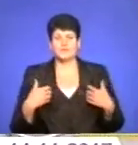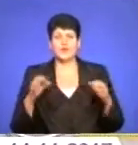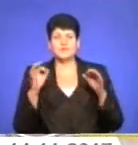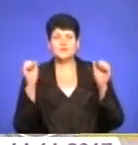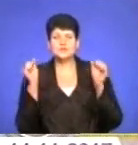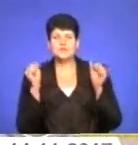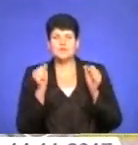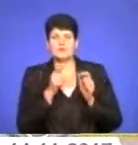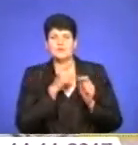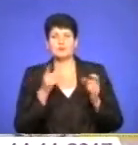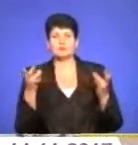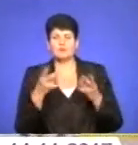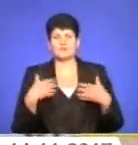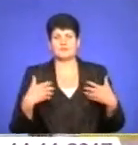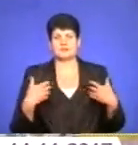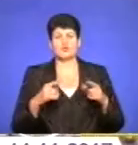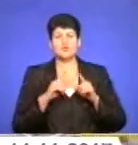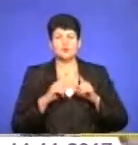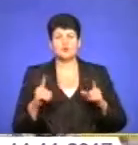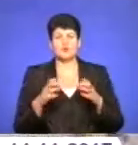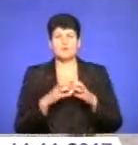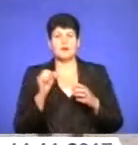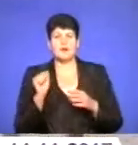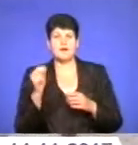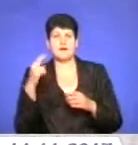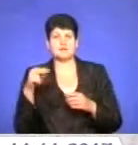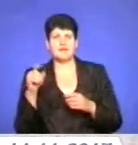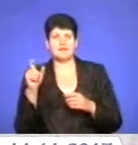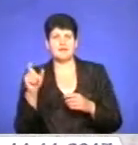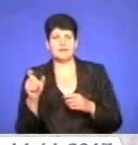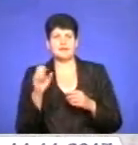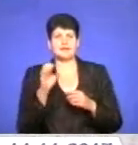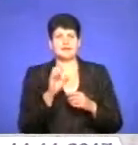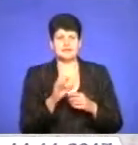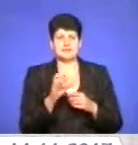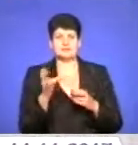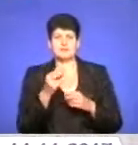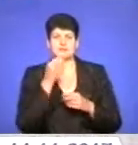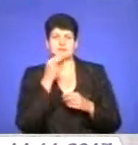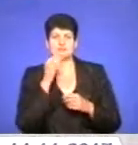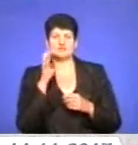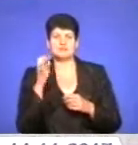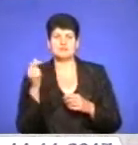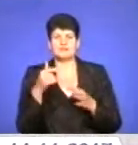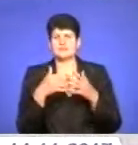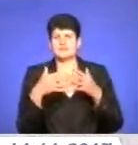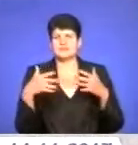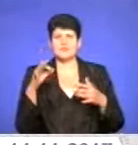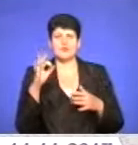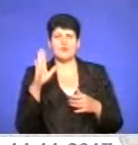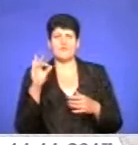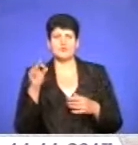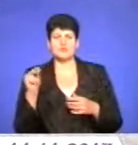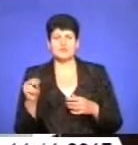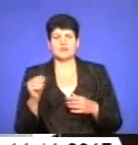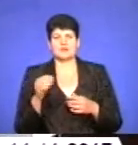період організм потребує вітамінів, особливо групи А, Д, Е та С. Через це потрібно їсти хоча б 400 грамів різних овочів та фруктів